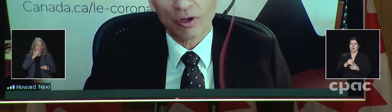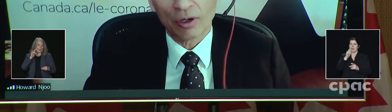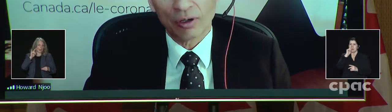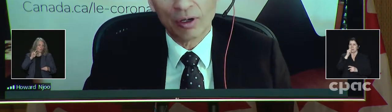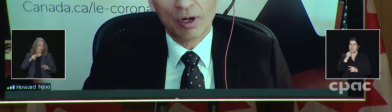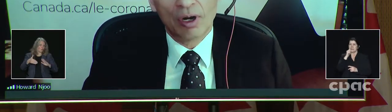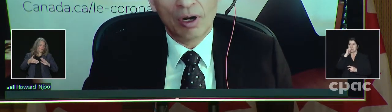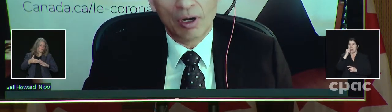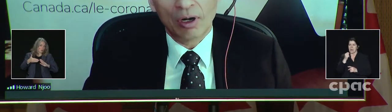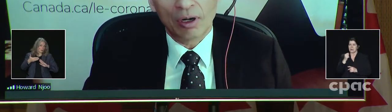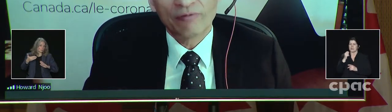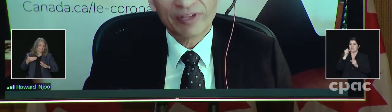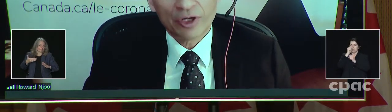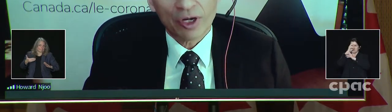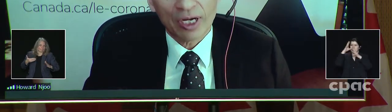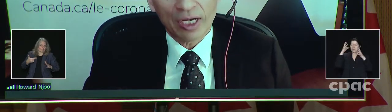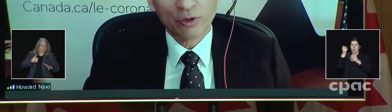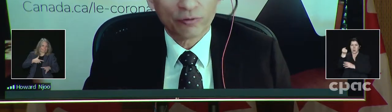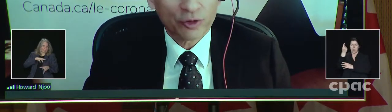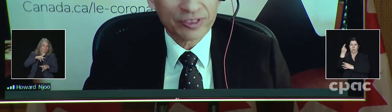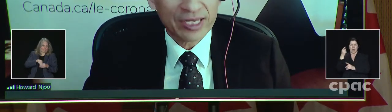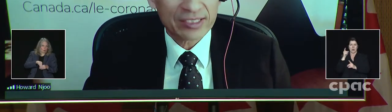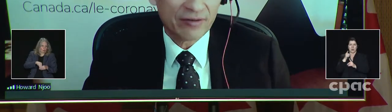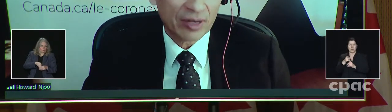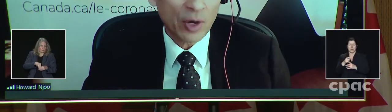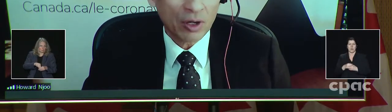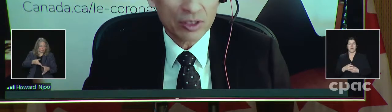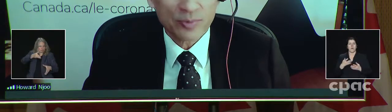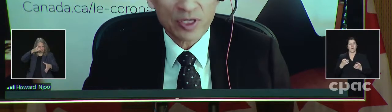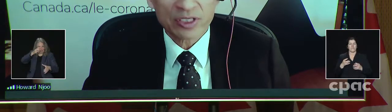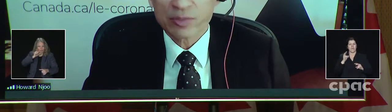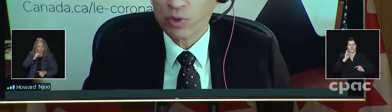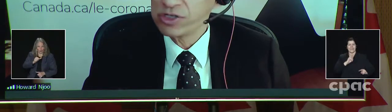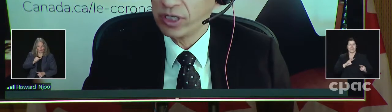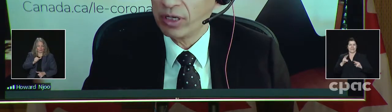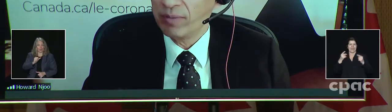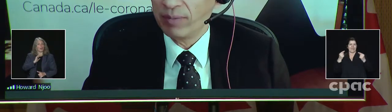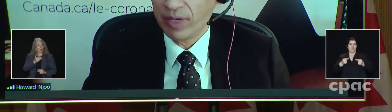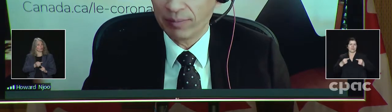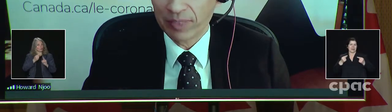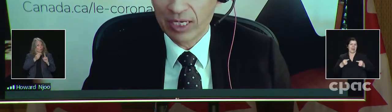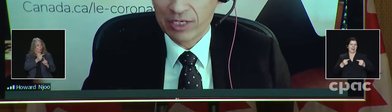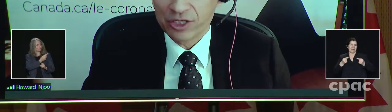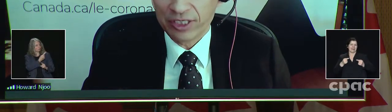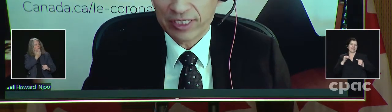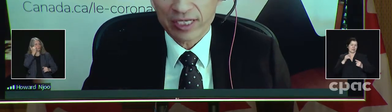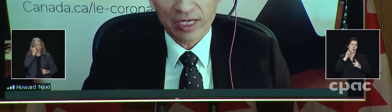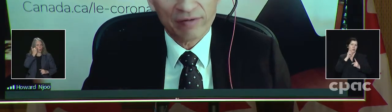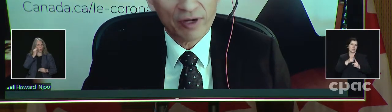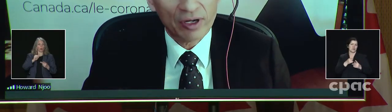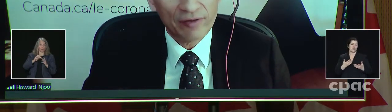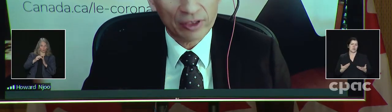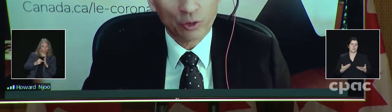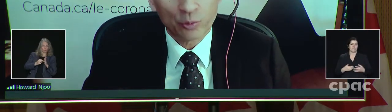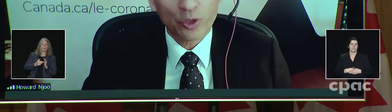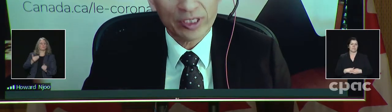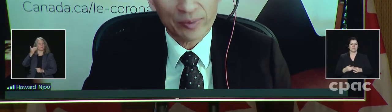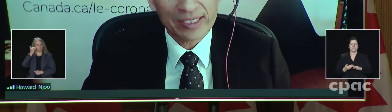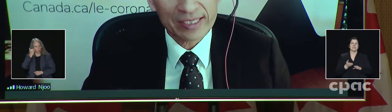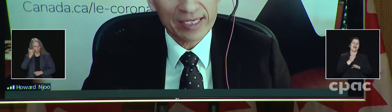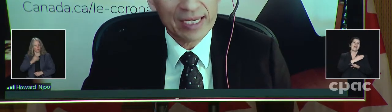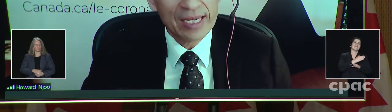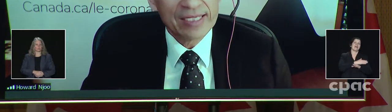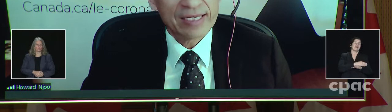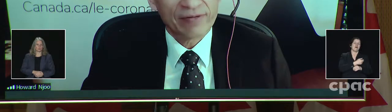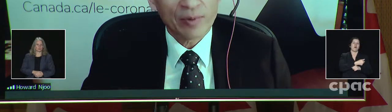mesures en vigueur à nos frontières. C'est vraiment, je pense que moi, j'ai dit ça avant avec un autre point de